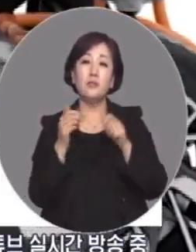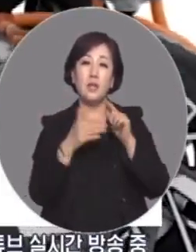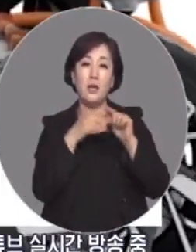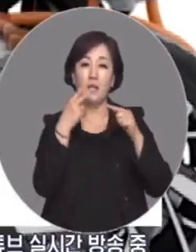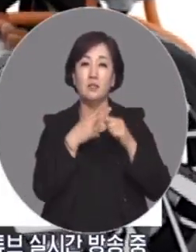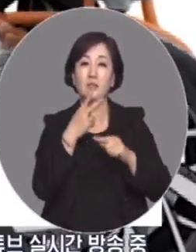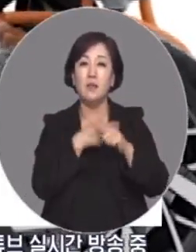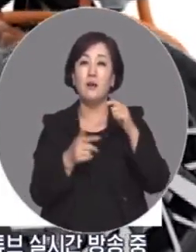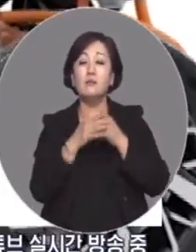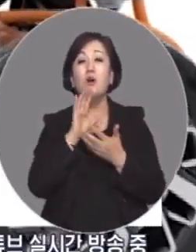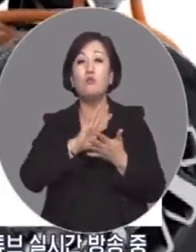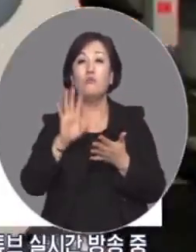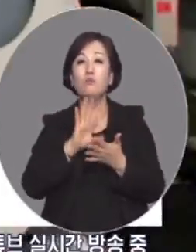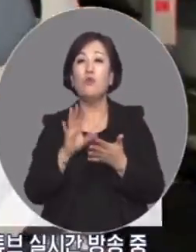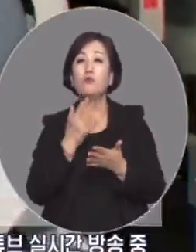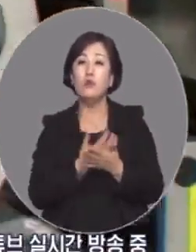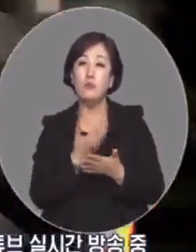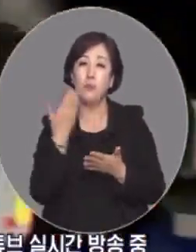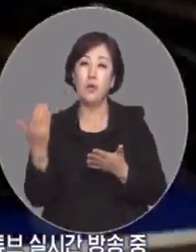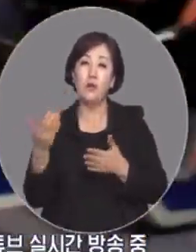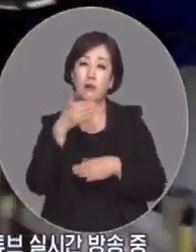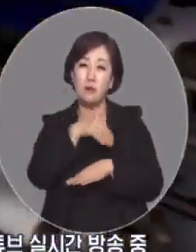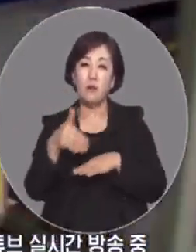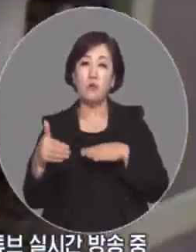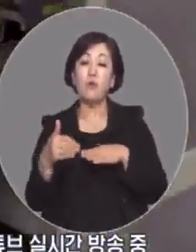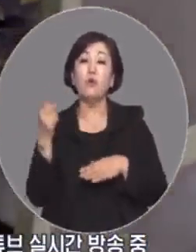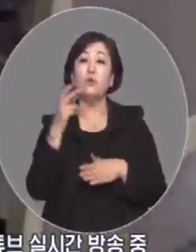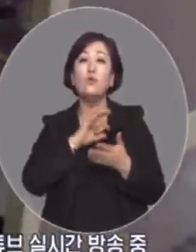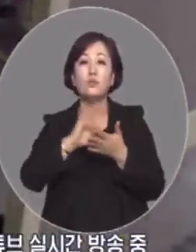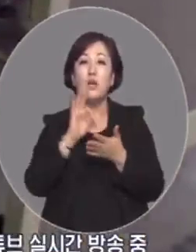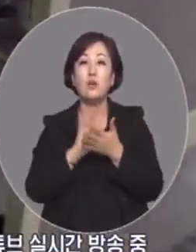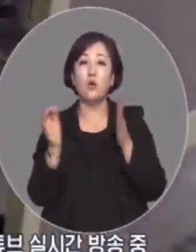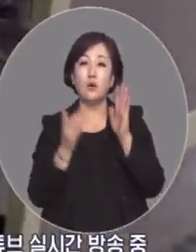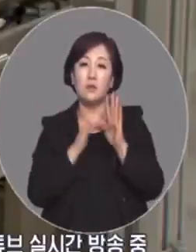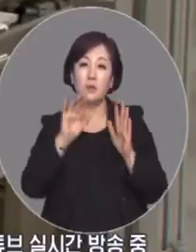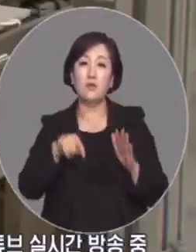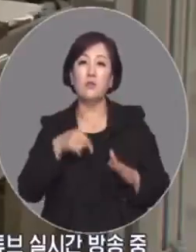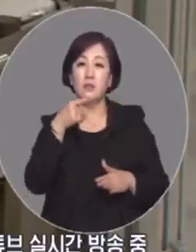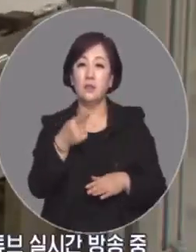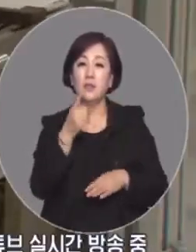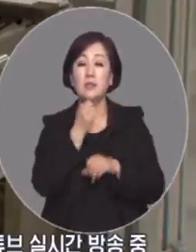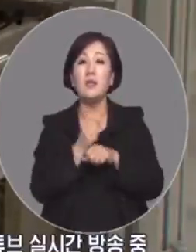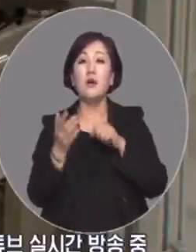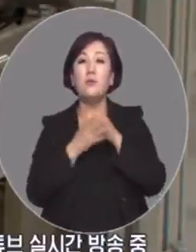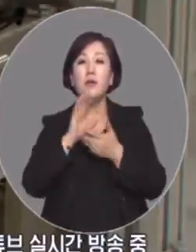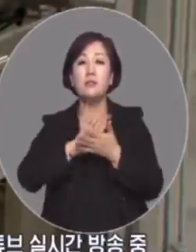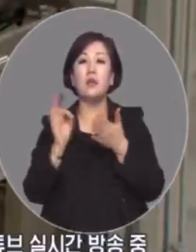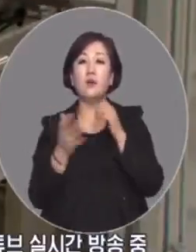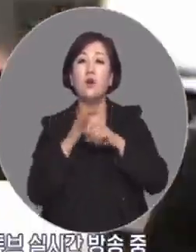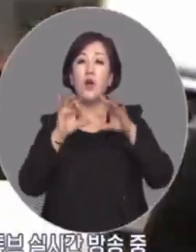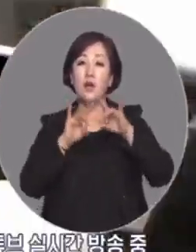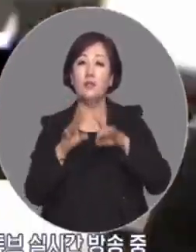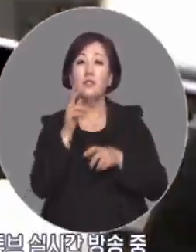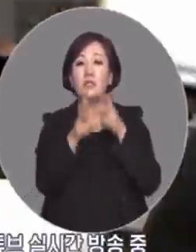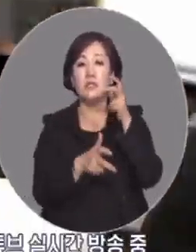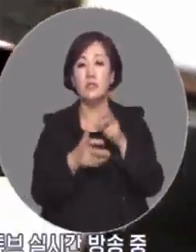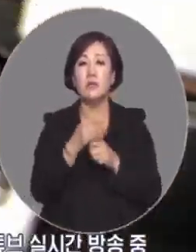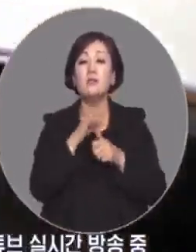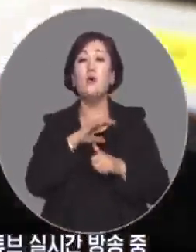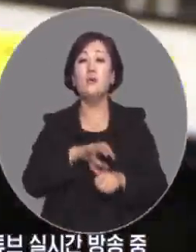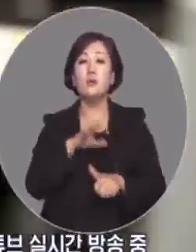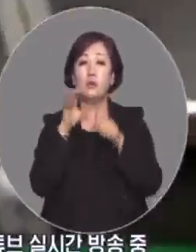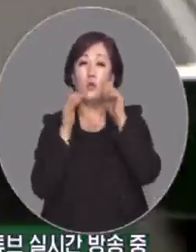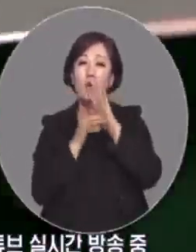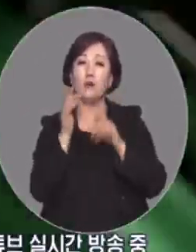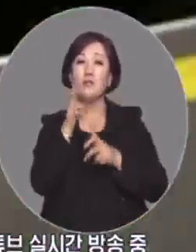대량 소비체가 될 전망입니다. 여기에 사용 후 배터리를 에너지 저장 장치 등으로 재활용하는 산업이 상업화